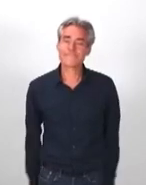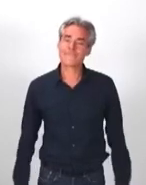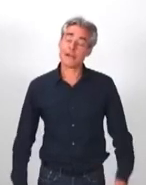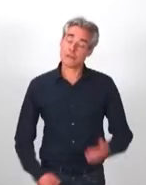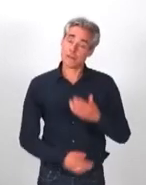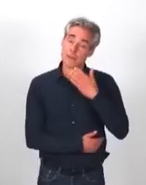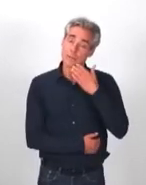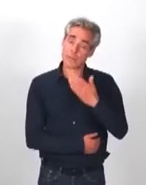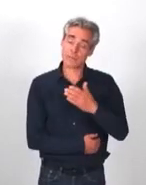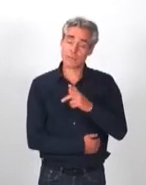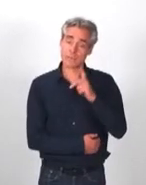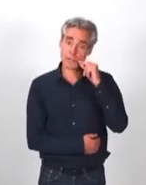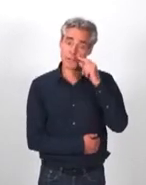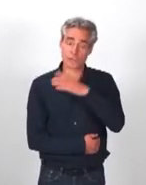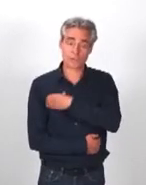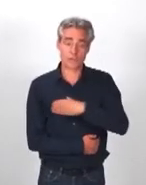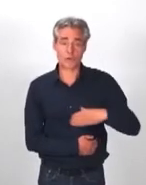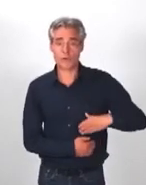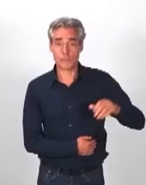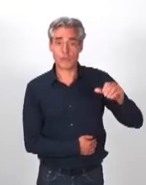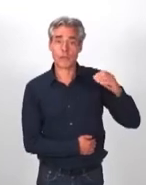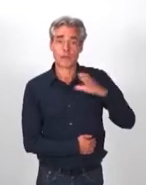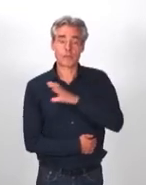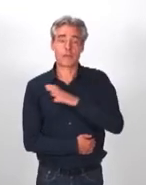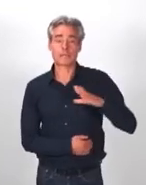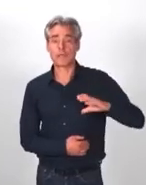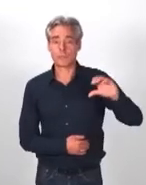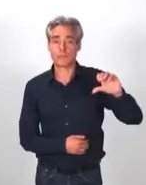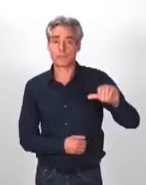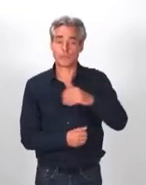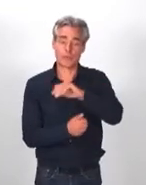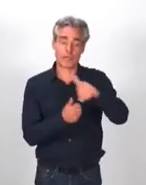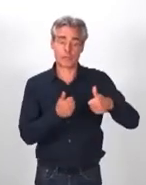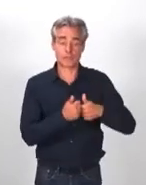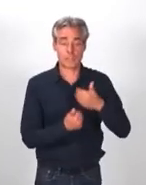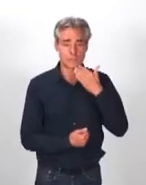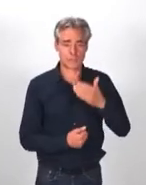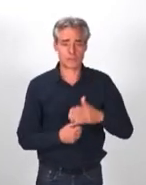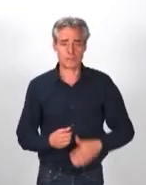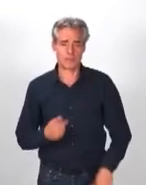Merci, Monsieur le maire, Madame la première adjointe. Il